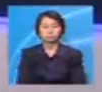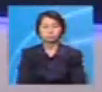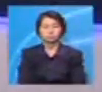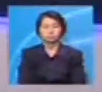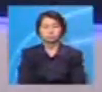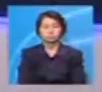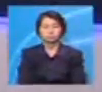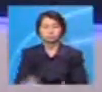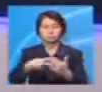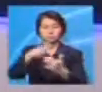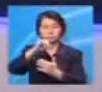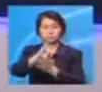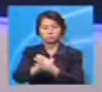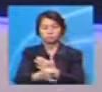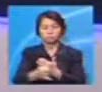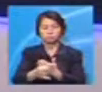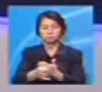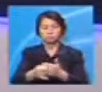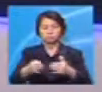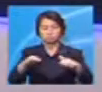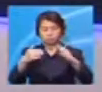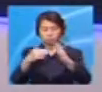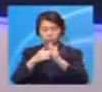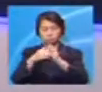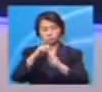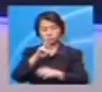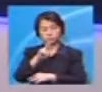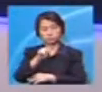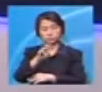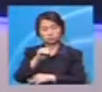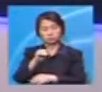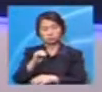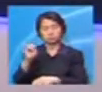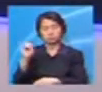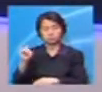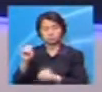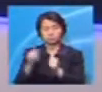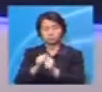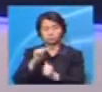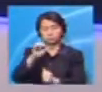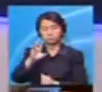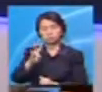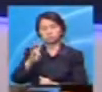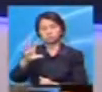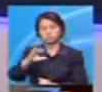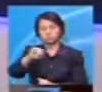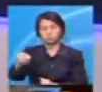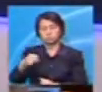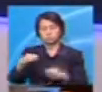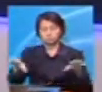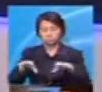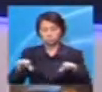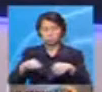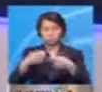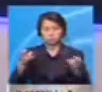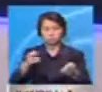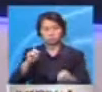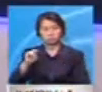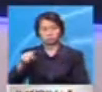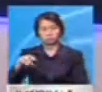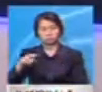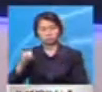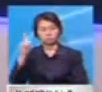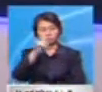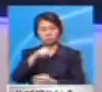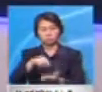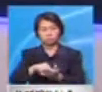berkenaan projek rancangan tempatan banjir rtb telur Intan bernilai R5 juta yang dirasmikan timbalan perdana menteri hari ini